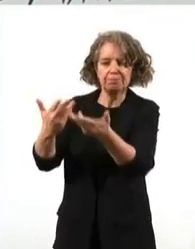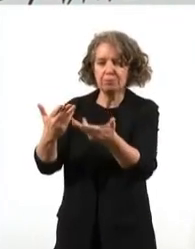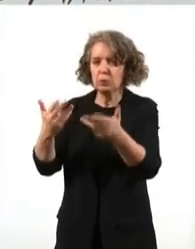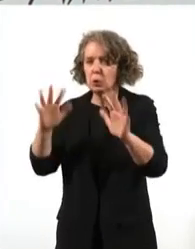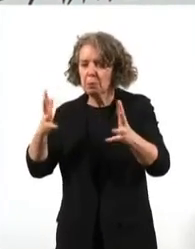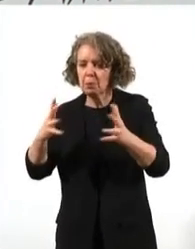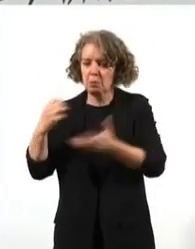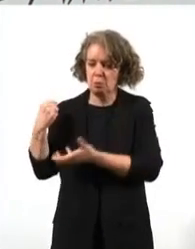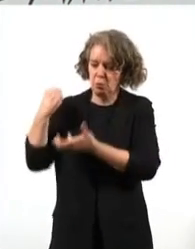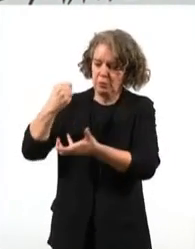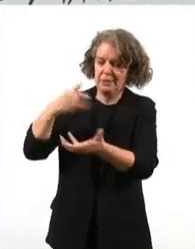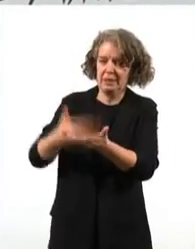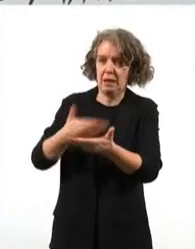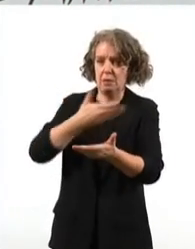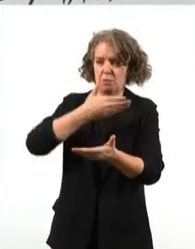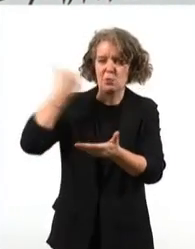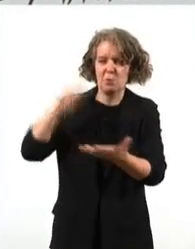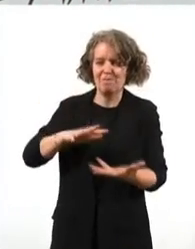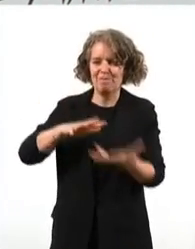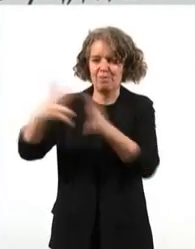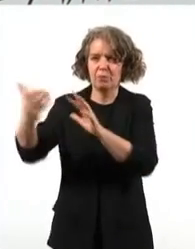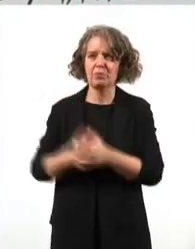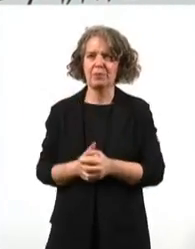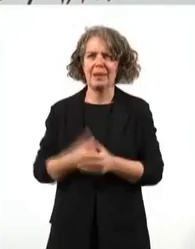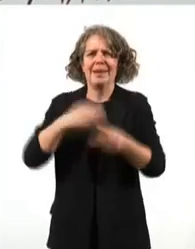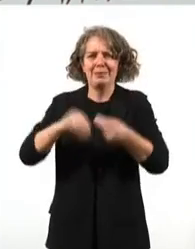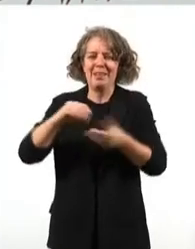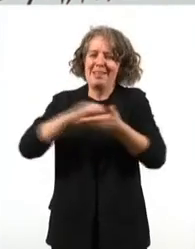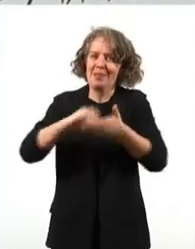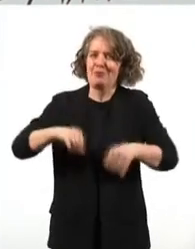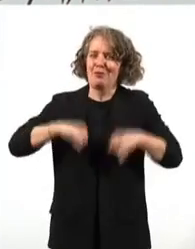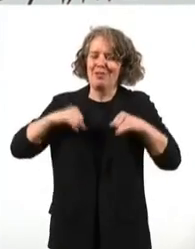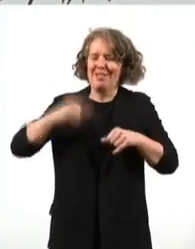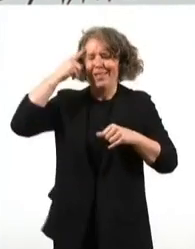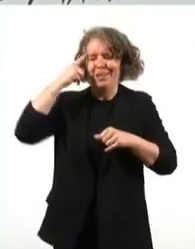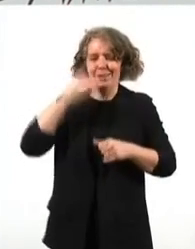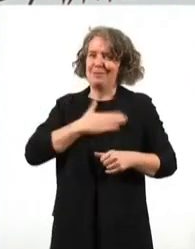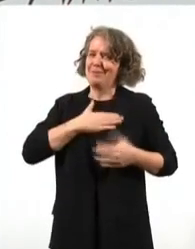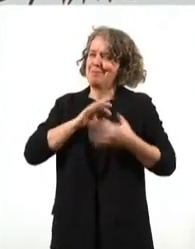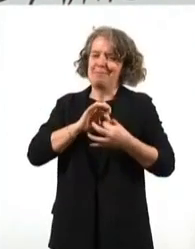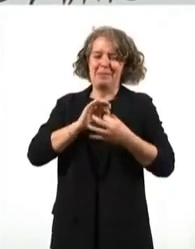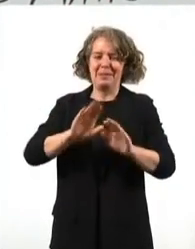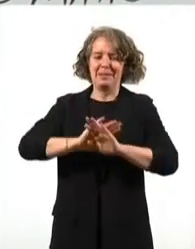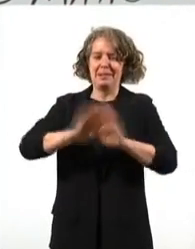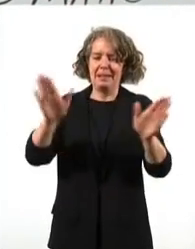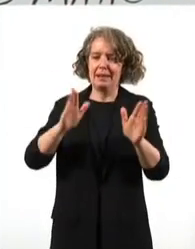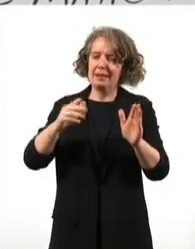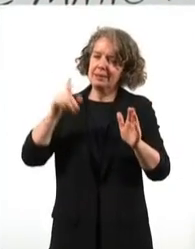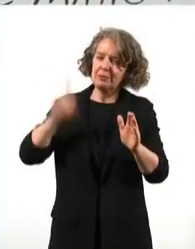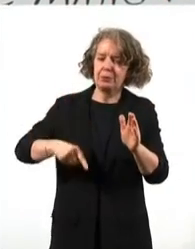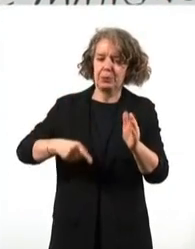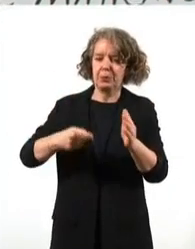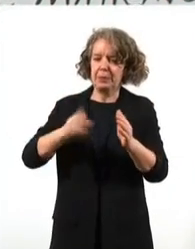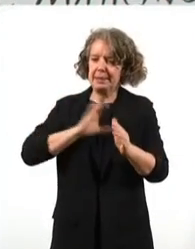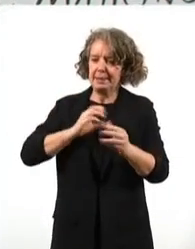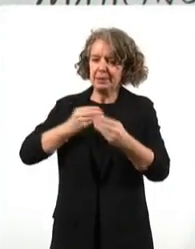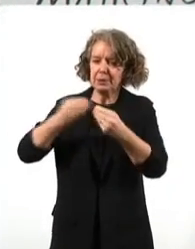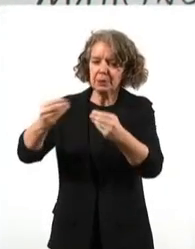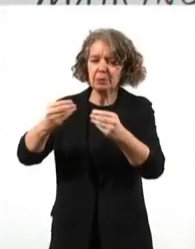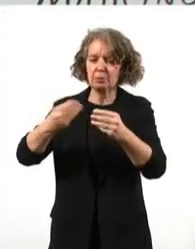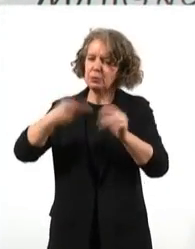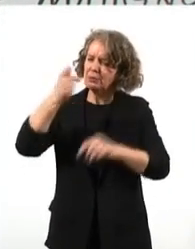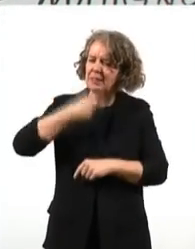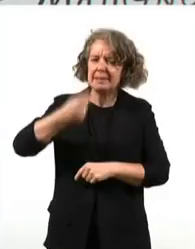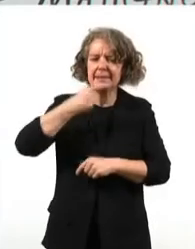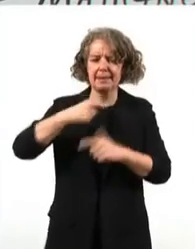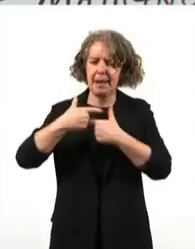Et puis, la question de la carte jeune, dont vous aurez compris qu'elle me tient à cœur, dans tous ces droits auxquels on doit vous permettre d'accéder plus facilement, il y a aussi